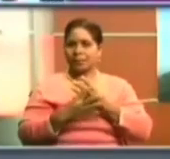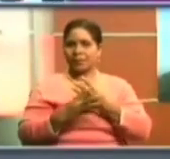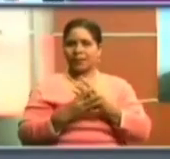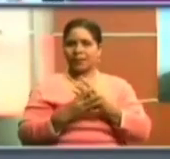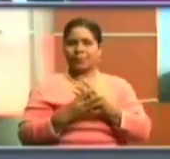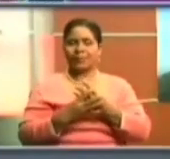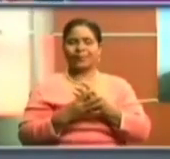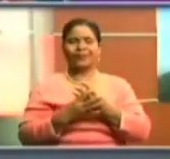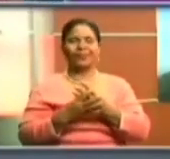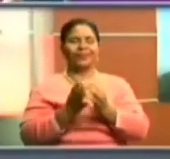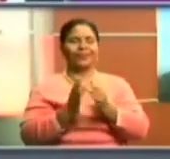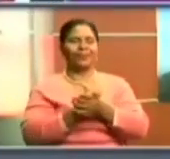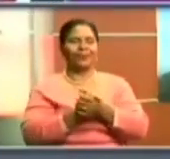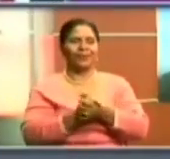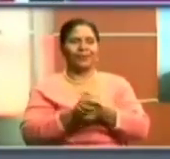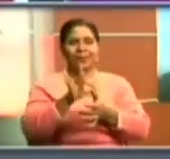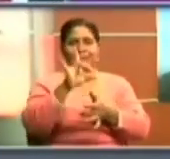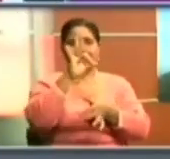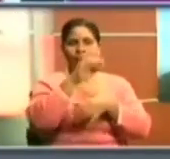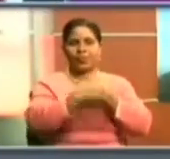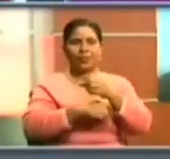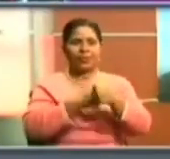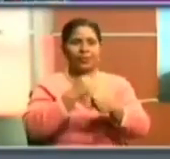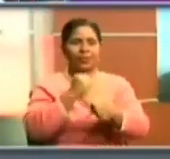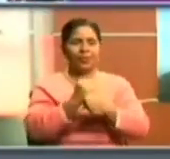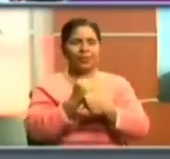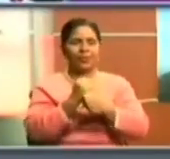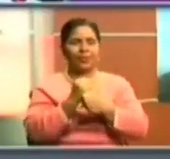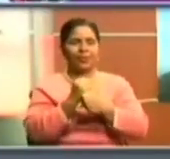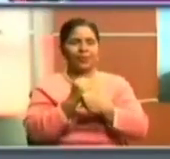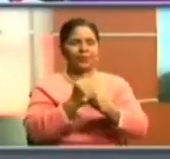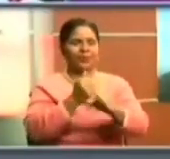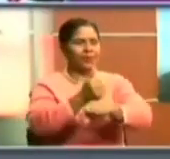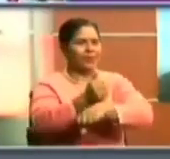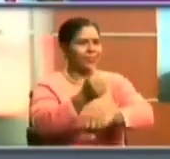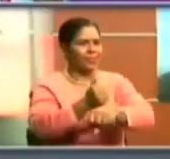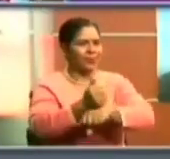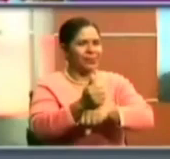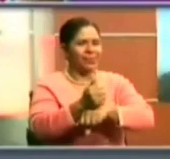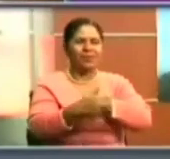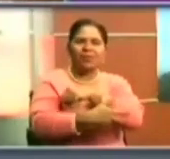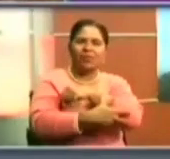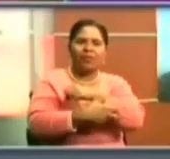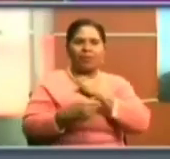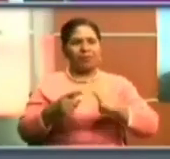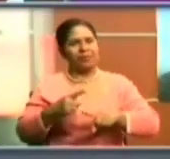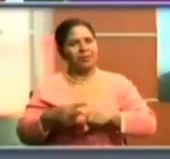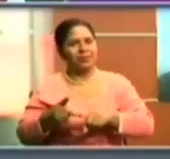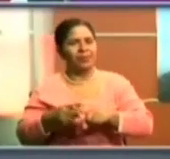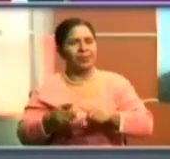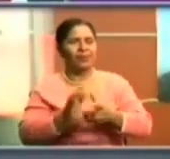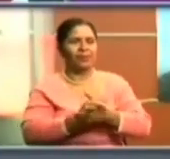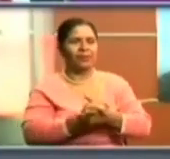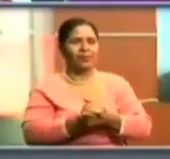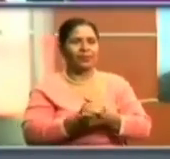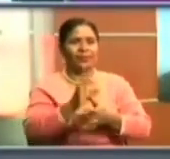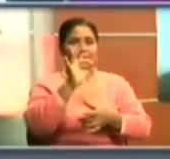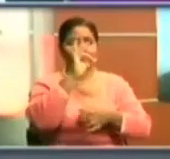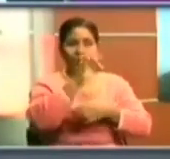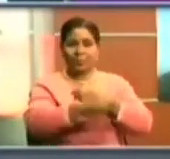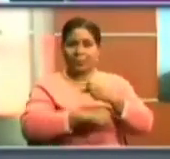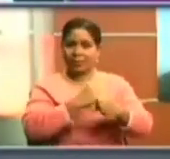enfer ça ou gen 8 ans ou t'es accusé pour une infraction quelconque. Eh bien après 8